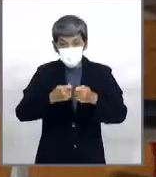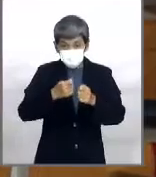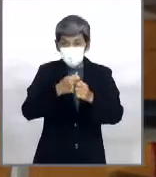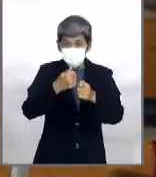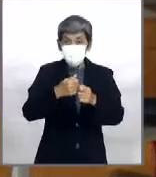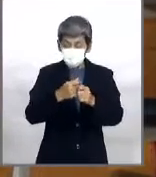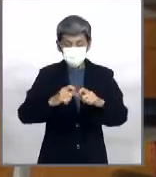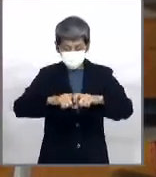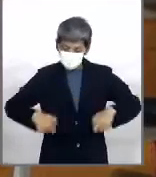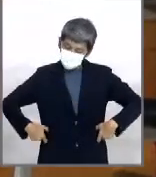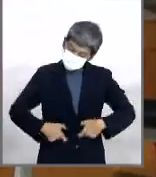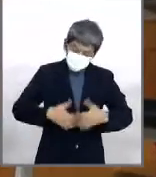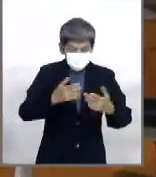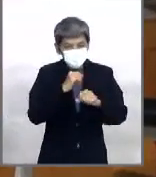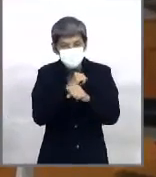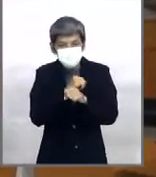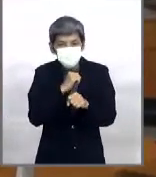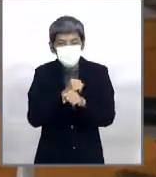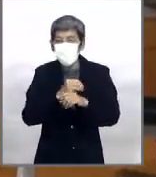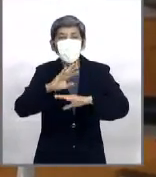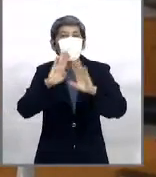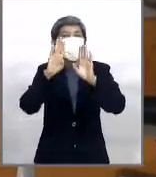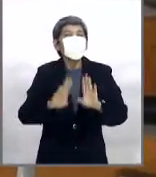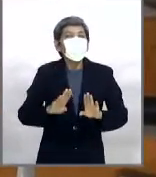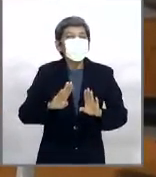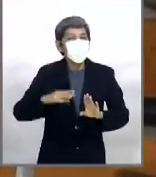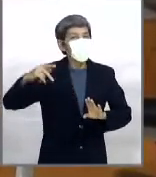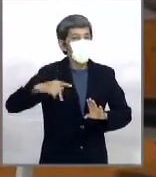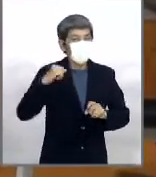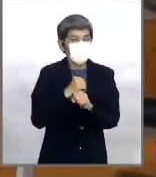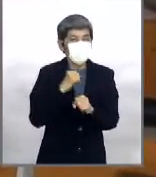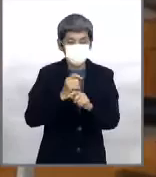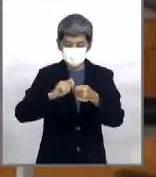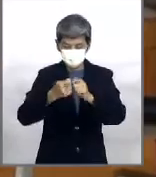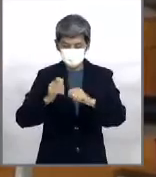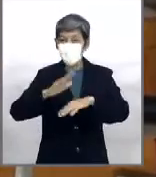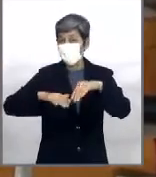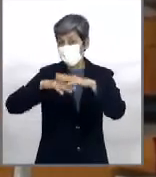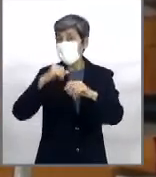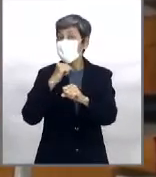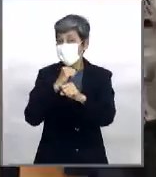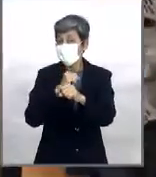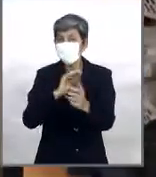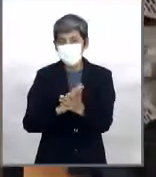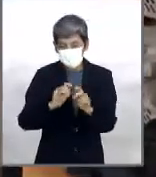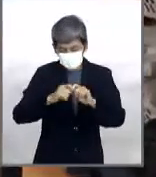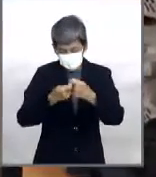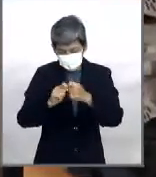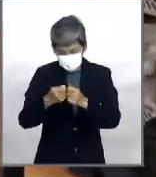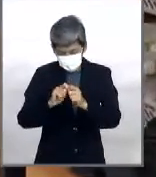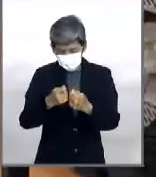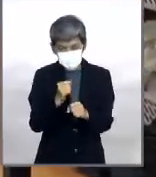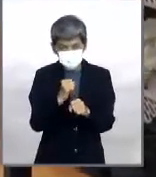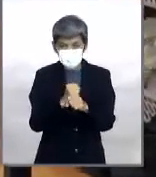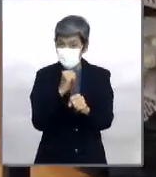ขึ้นเป็นรูปได้นี่หว่าเราก็เลยมาเริ่มทำเป็นงานดีไซน์พิเศษซึ่งเป็นงานเชือกถักแฮนด์เมดซึ่งบอกว่าตอนถักใหม่ๆนะครับผ